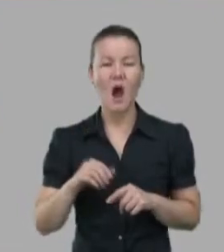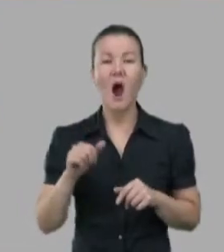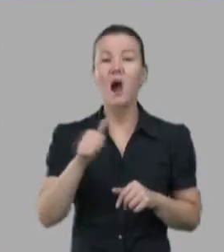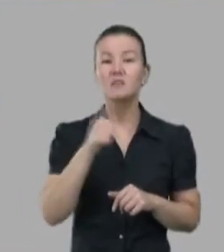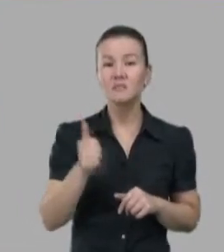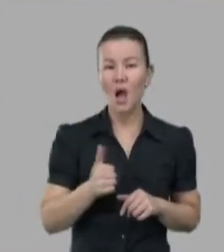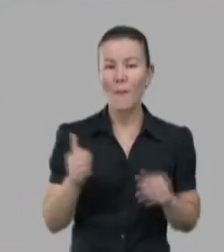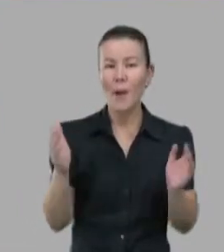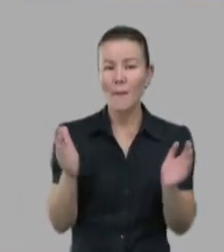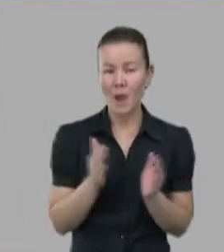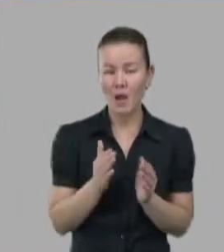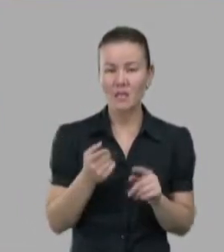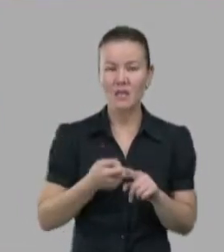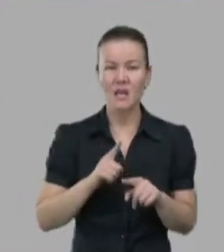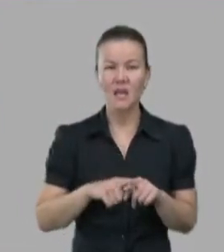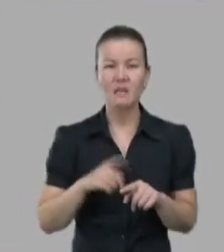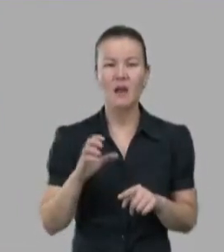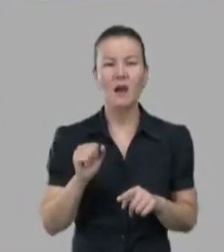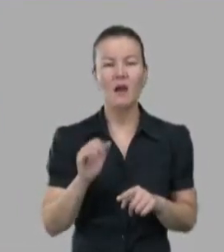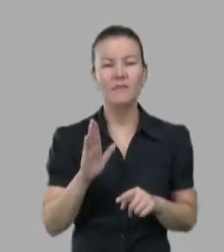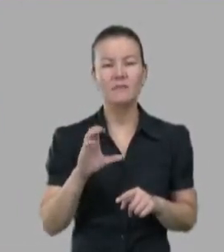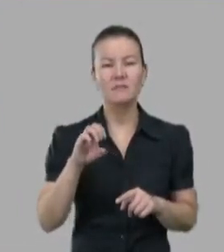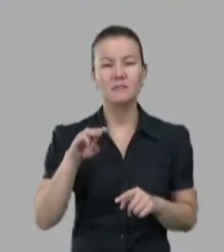Самая маленькая – Австралия.